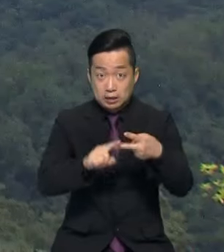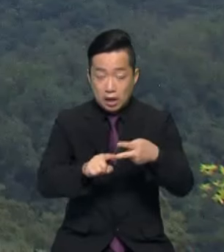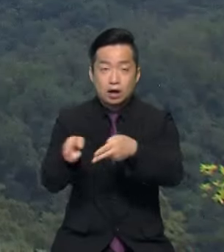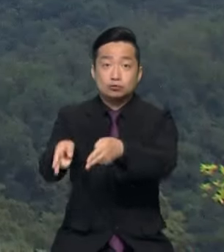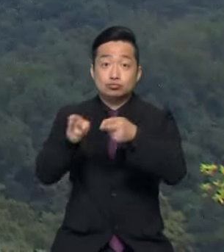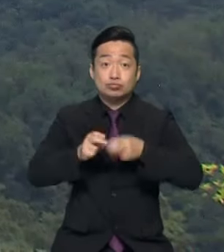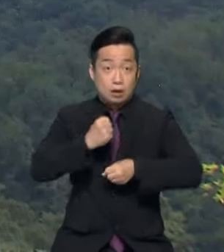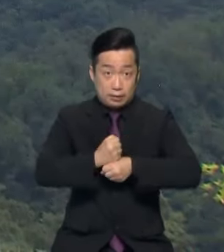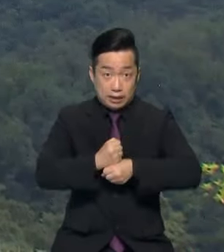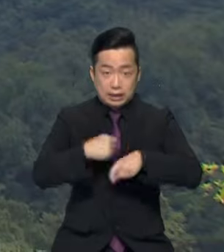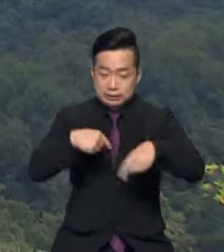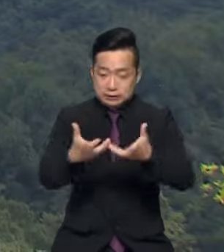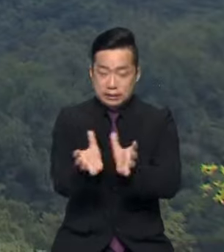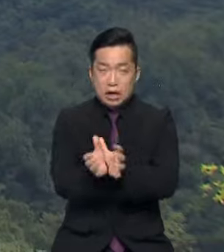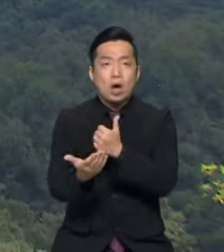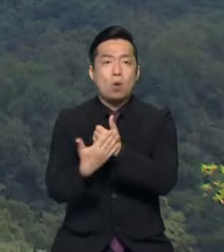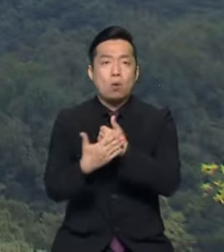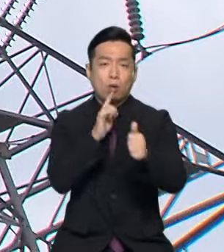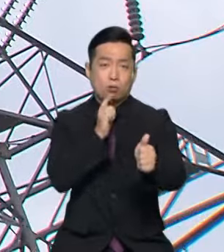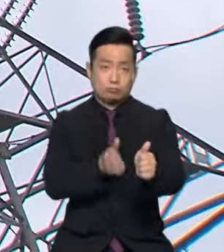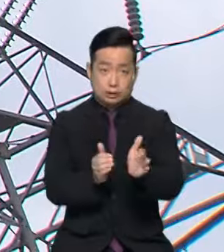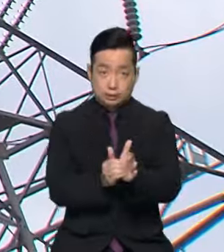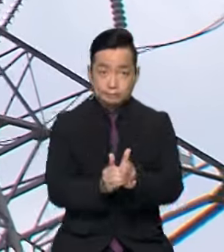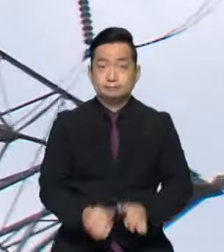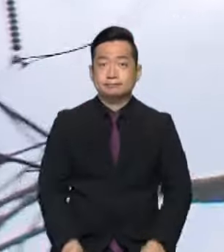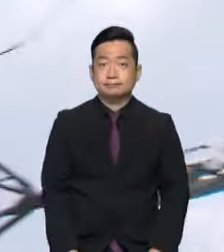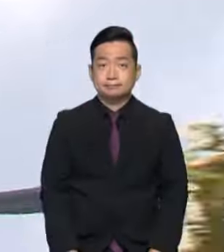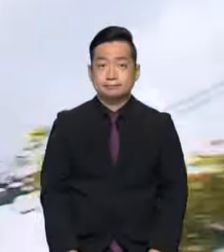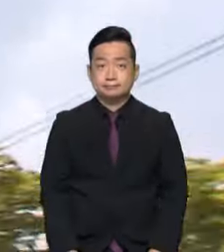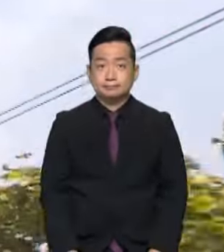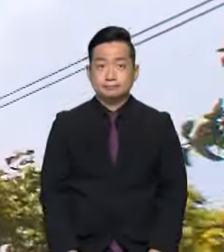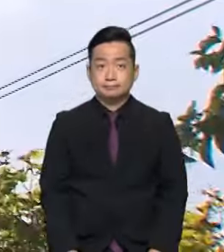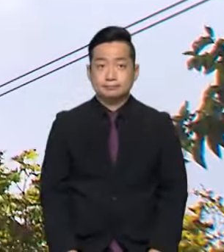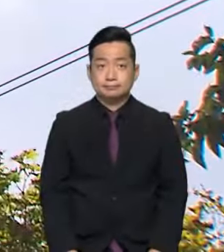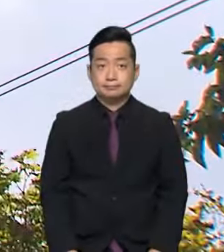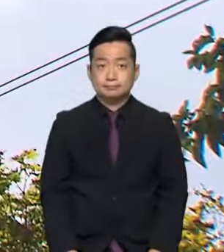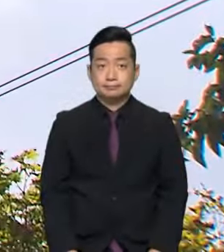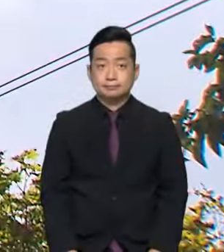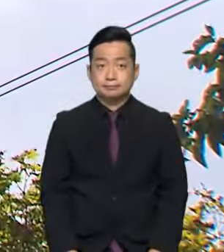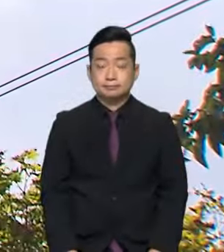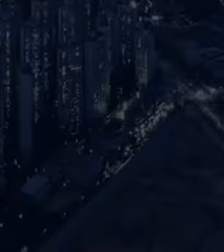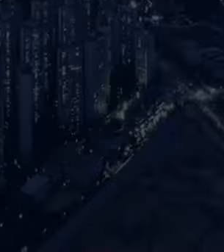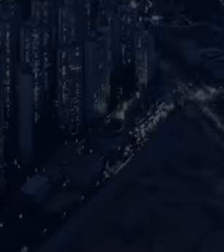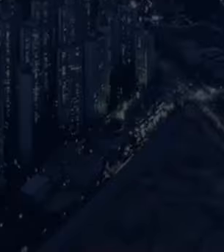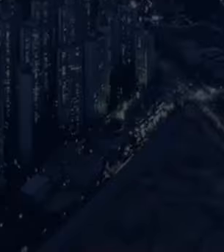송전망 건설에 대한 지자체 협조를 요청했습니다. SBS 소환욱입니다.